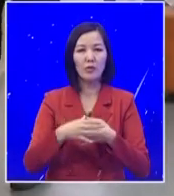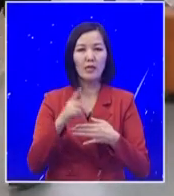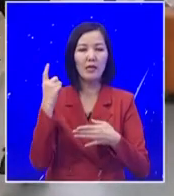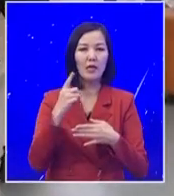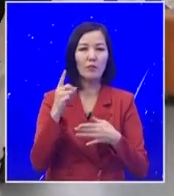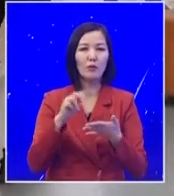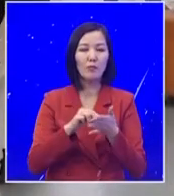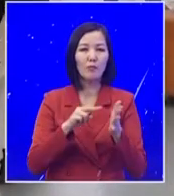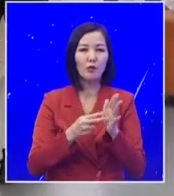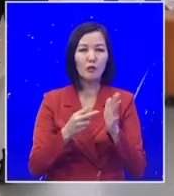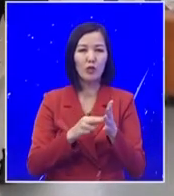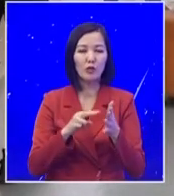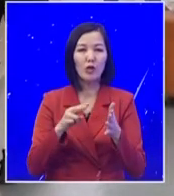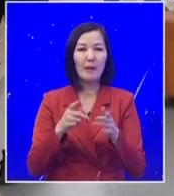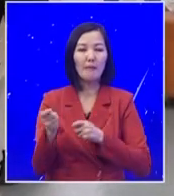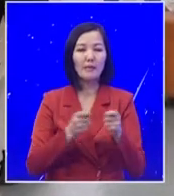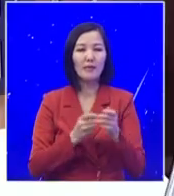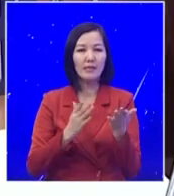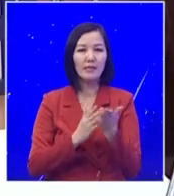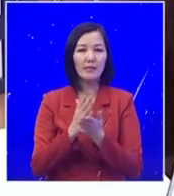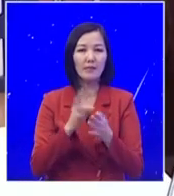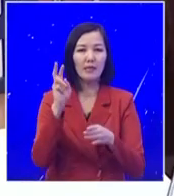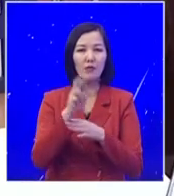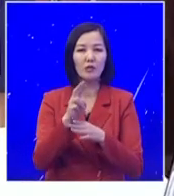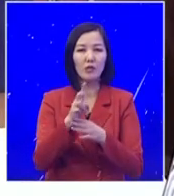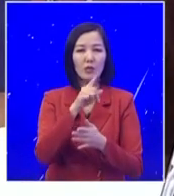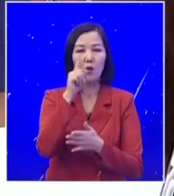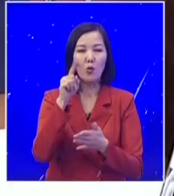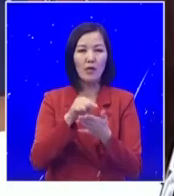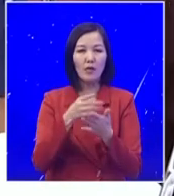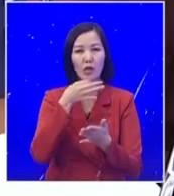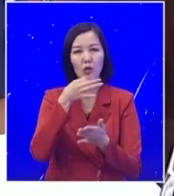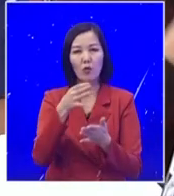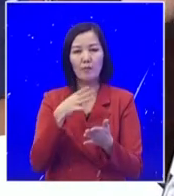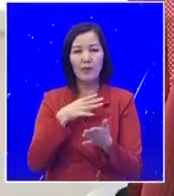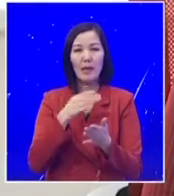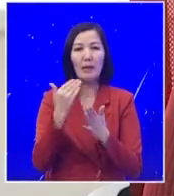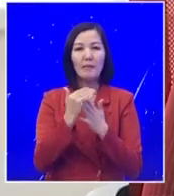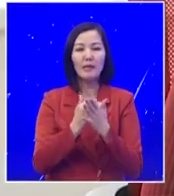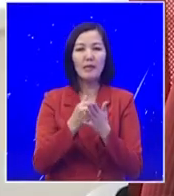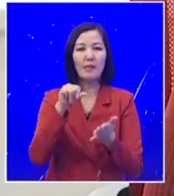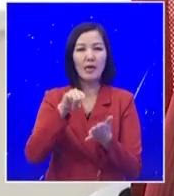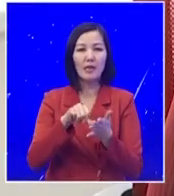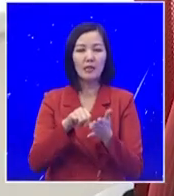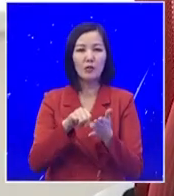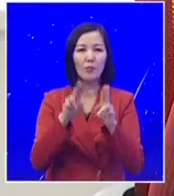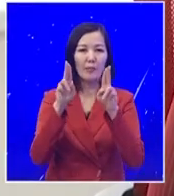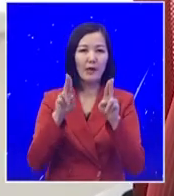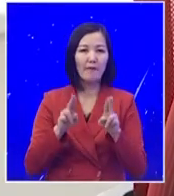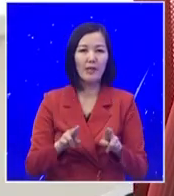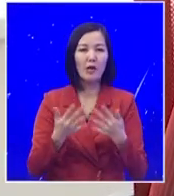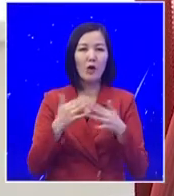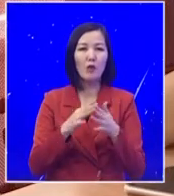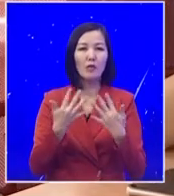мен экономика және бюджеттік жоспарлау басқармасының қызметкерлері келушілер сауалына жан-жақты жауап берді. Олар бағдарламаға қатысу шарттары